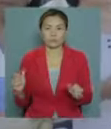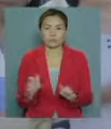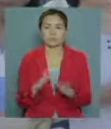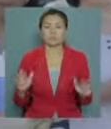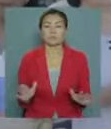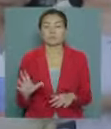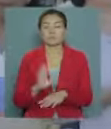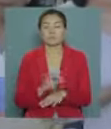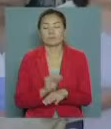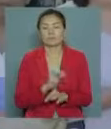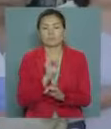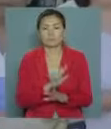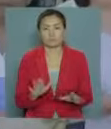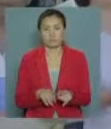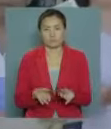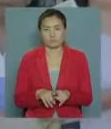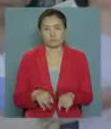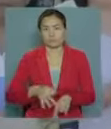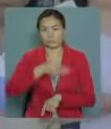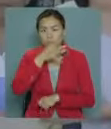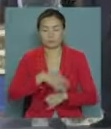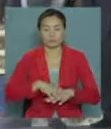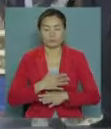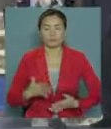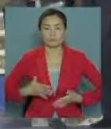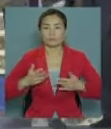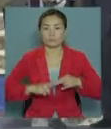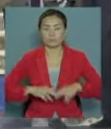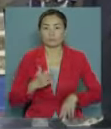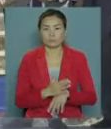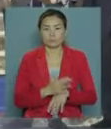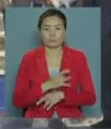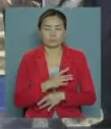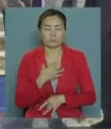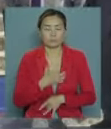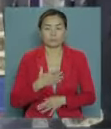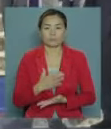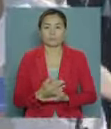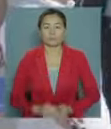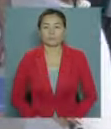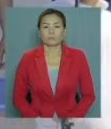әуелетте шырқаған патриоттық әндері көрермен қауымға көтеріңкі көңілге сыйлап, мерекенің мазмұнын